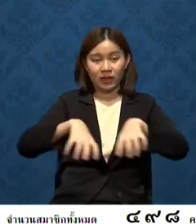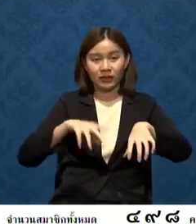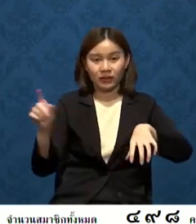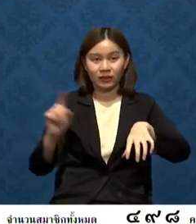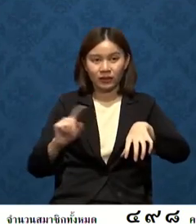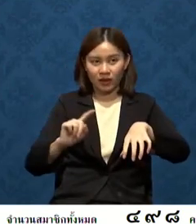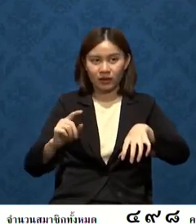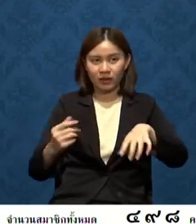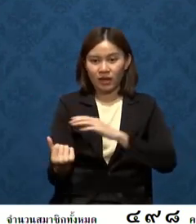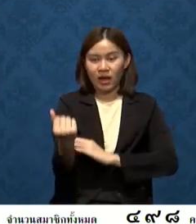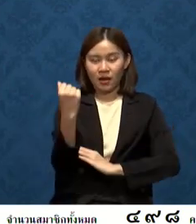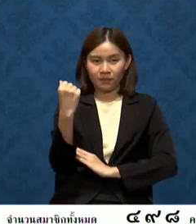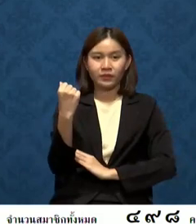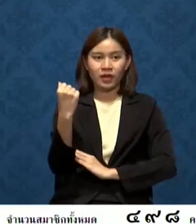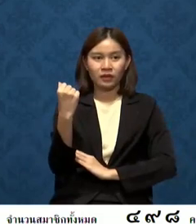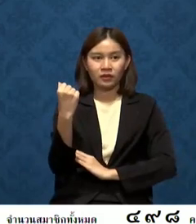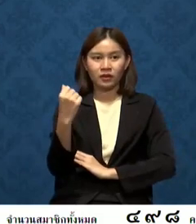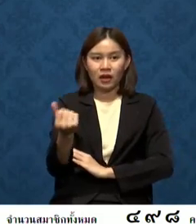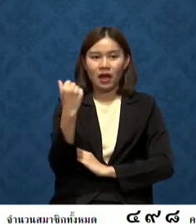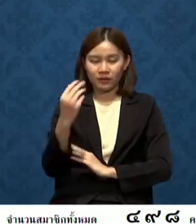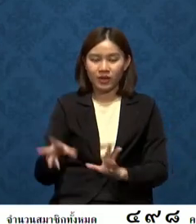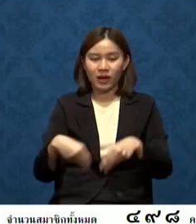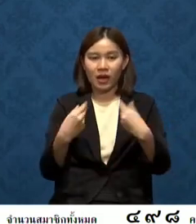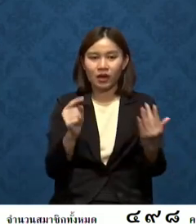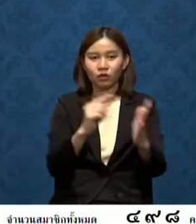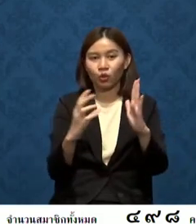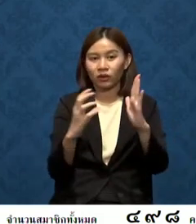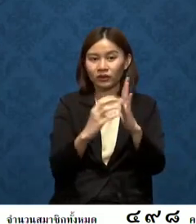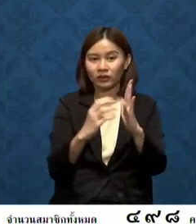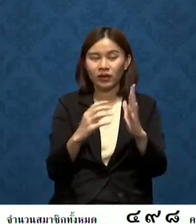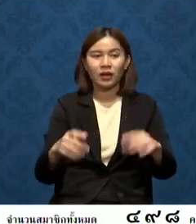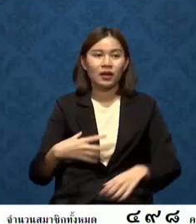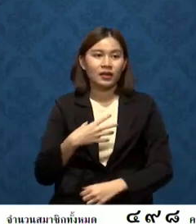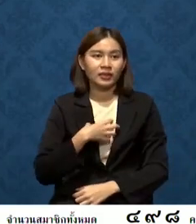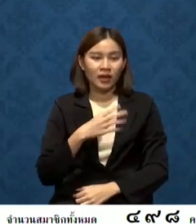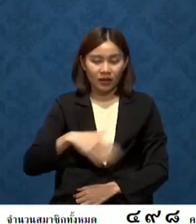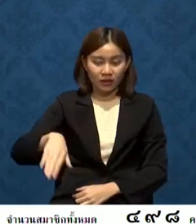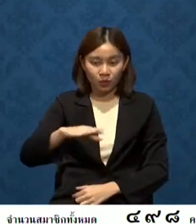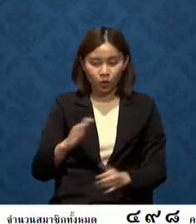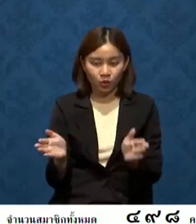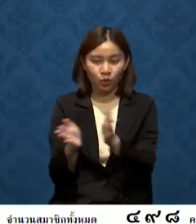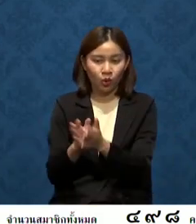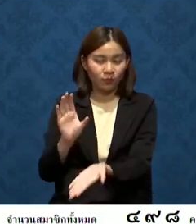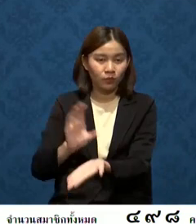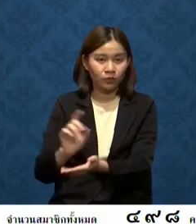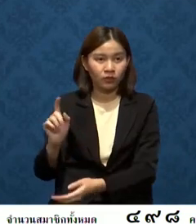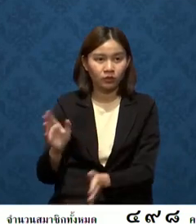อำนาจนิยมต้องเอาอำนาจบางส่วนกลางผมจึงอยากให้ท่านรวมกองทุน